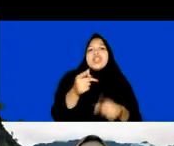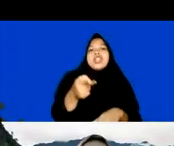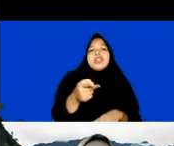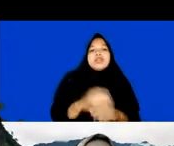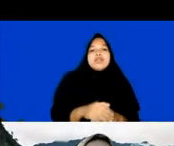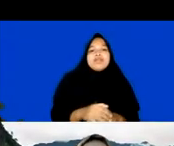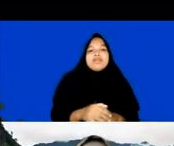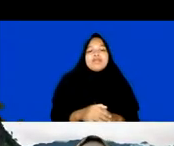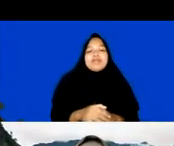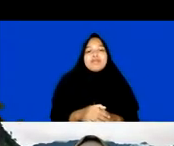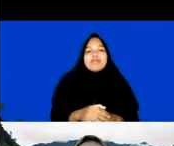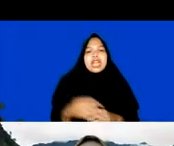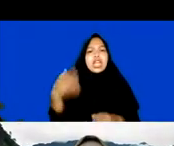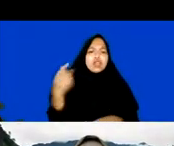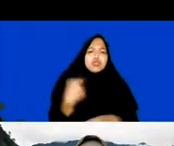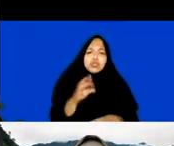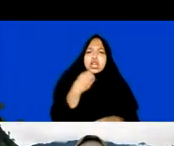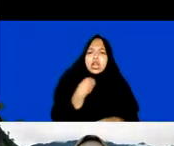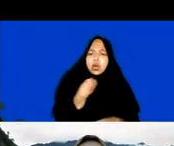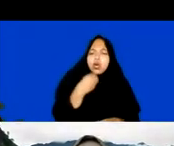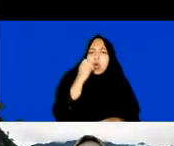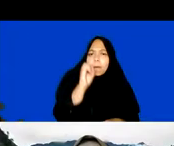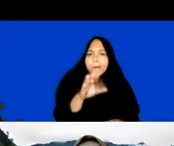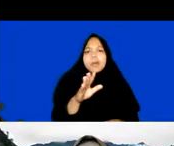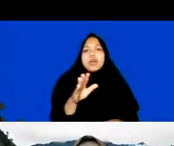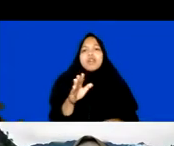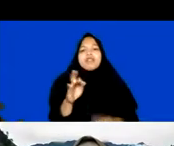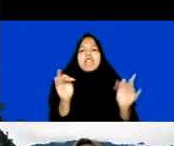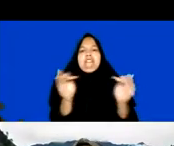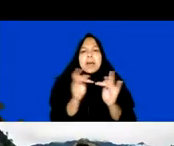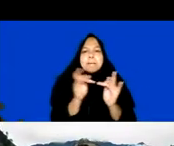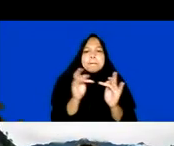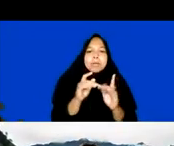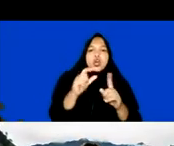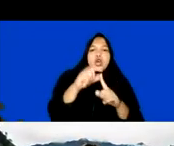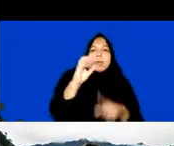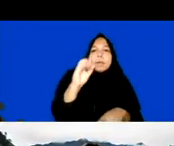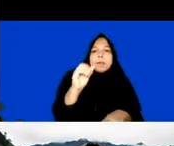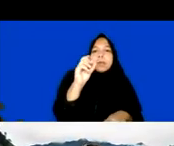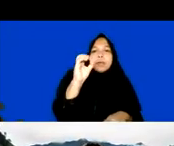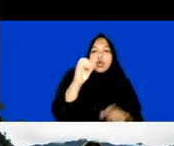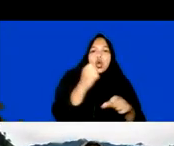Kita bicarakan tadi konsepnya dia memang masih nyambung dengan apa ya progres seni yang saya kerjakan